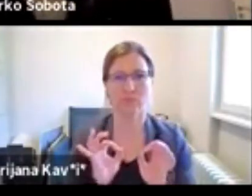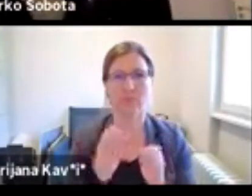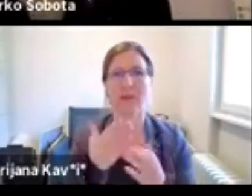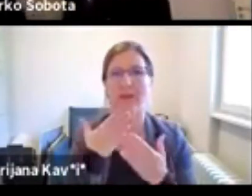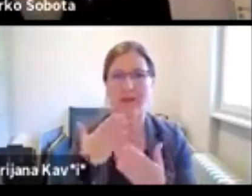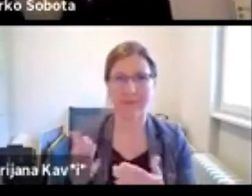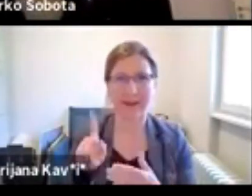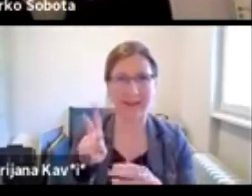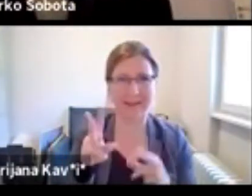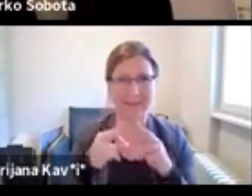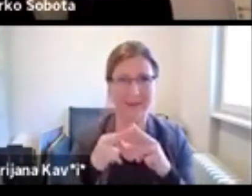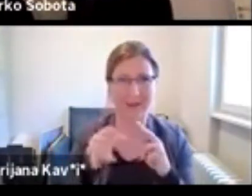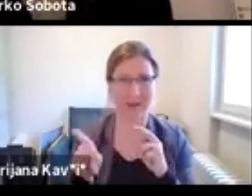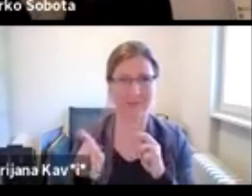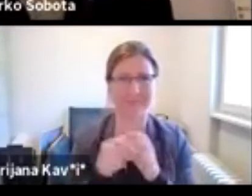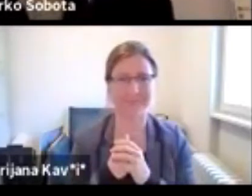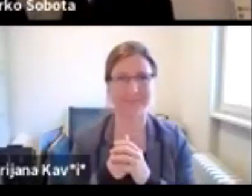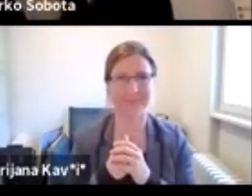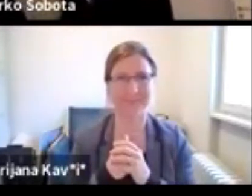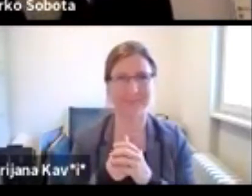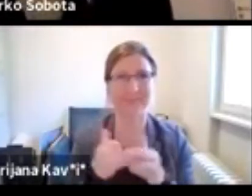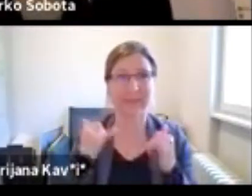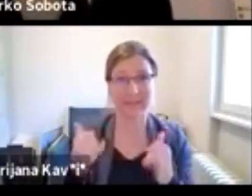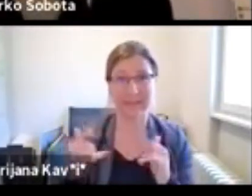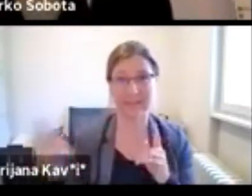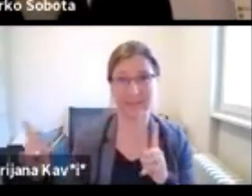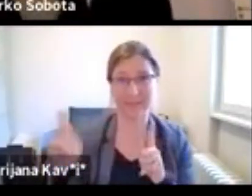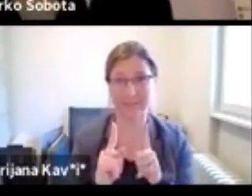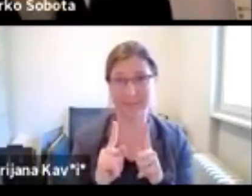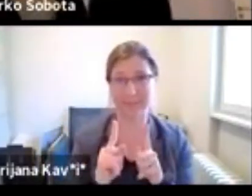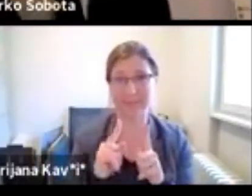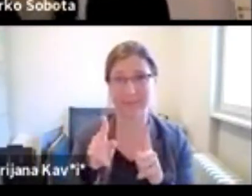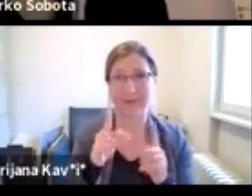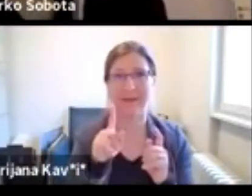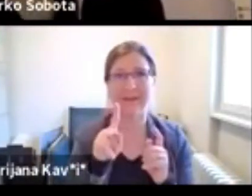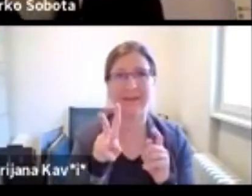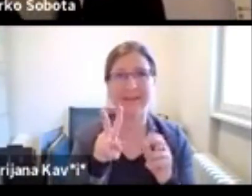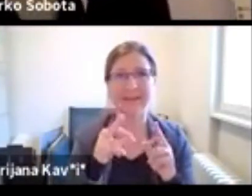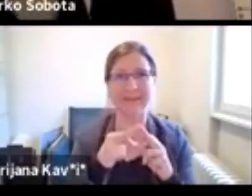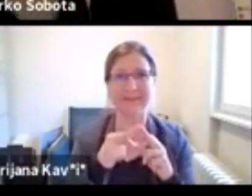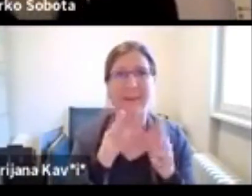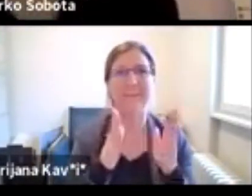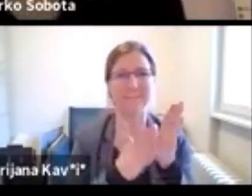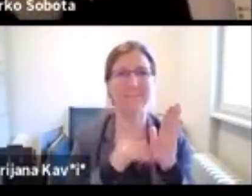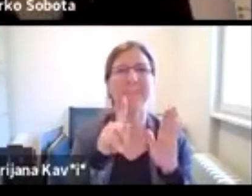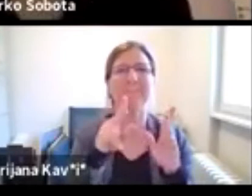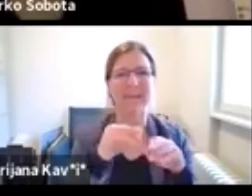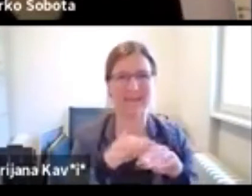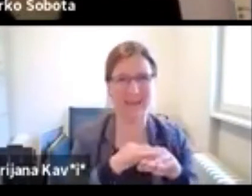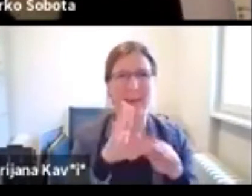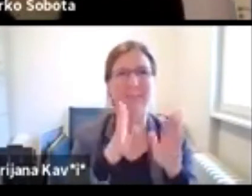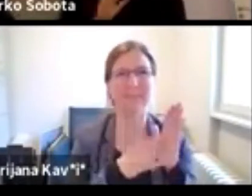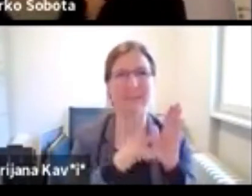Hvala Ivi. Upravo nam se pridružila misteriozna Iva kojoj Mija kojoj